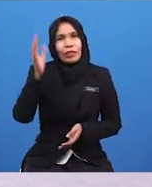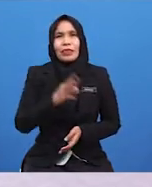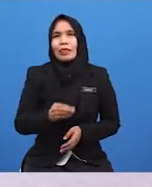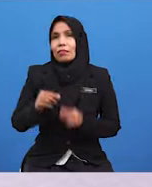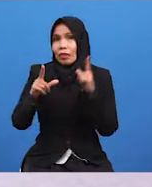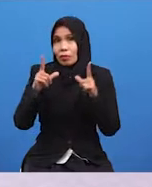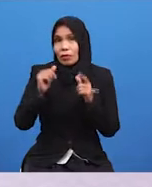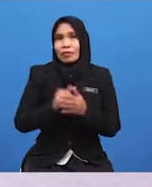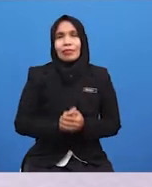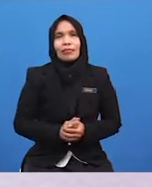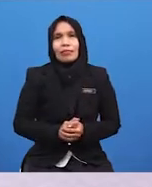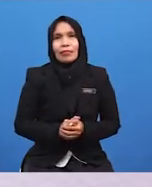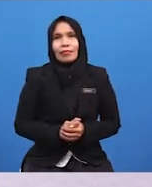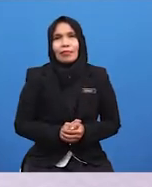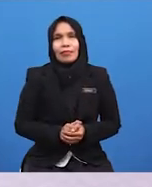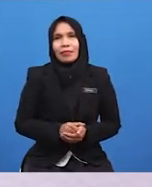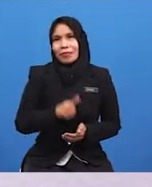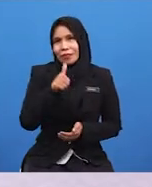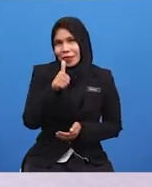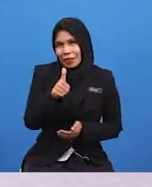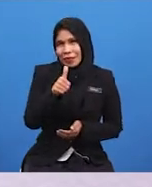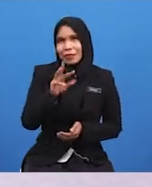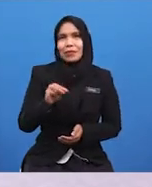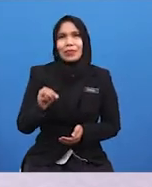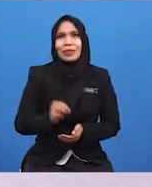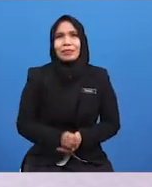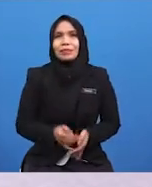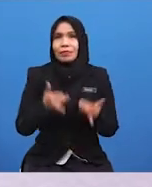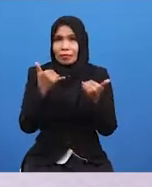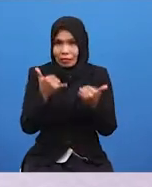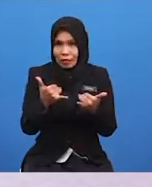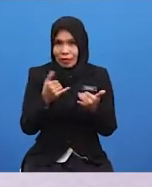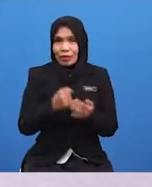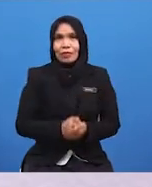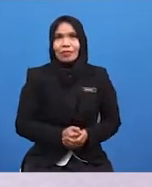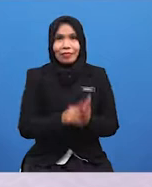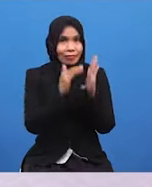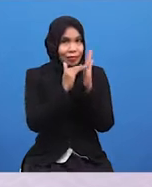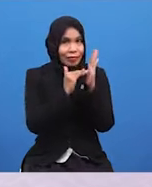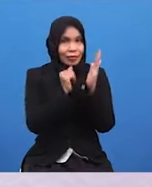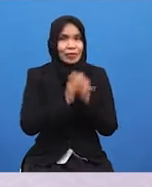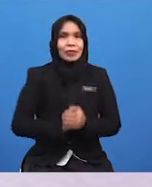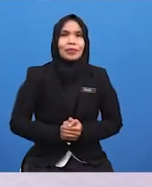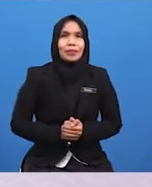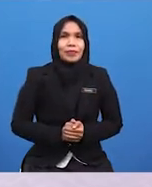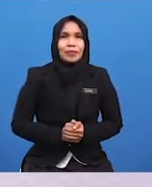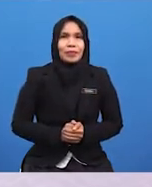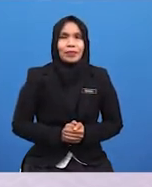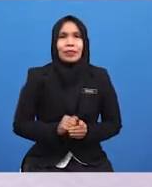lakon Ken vagus murid-murid sekarang Silet simak